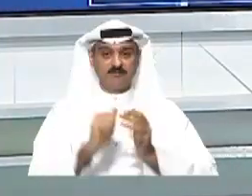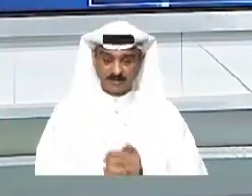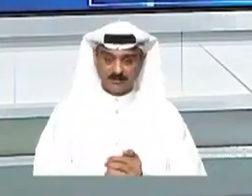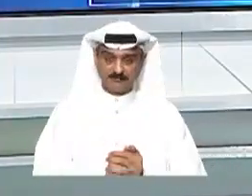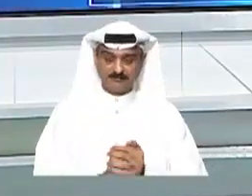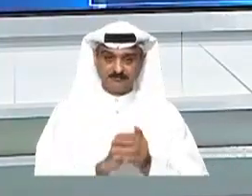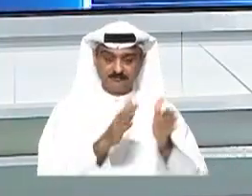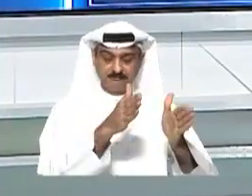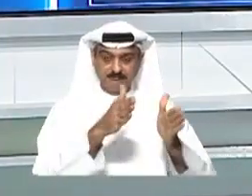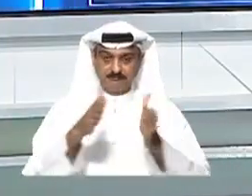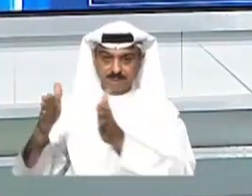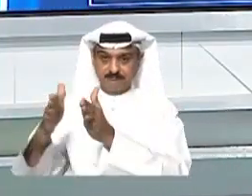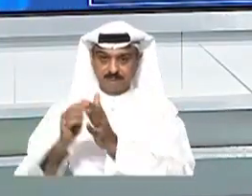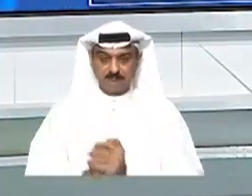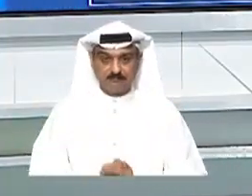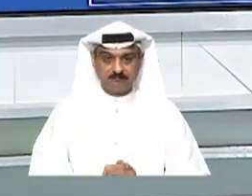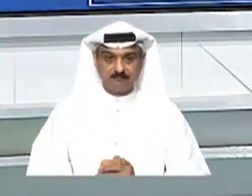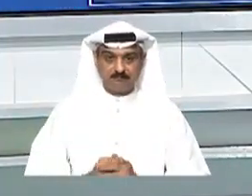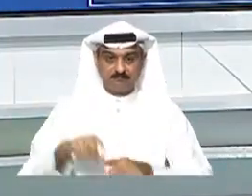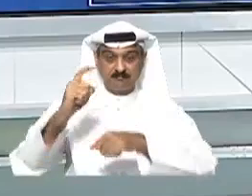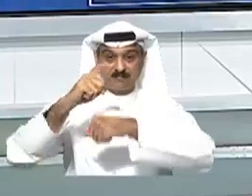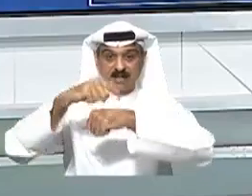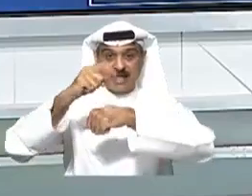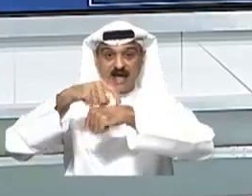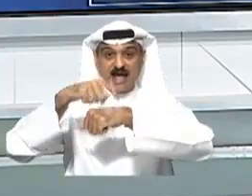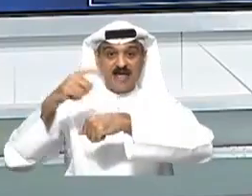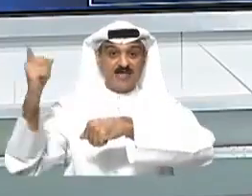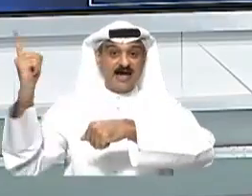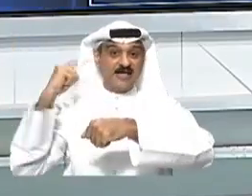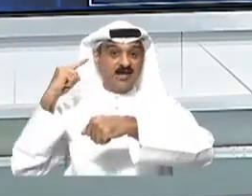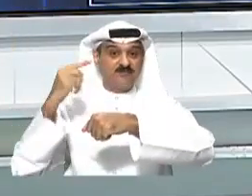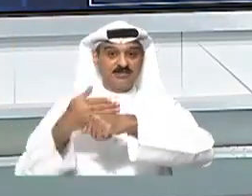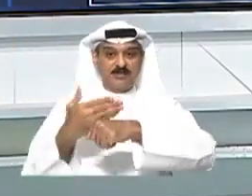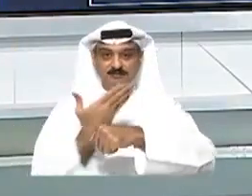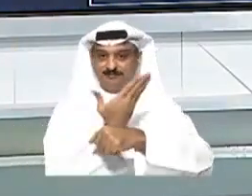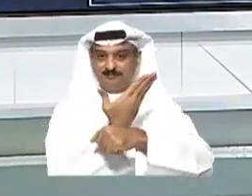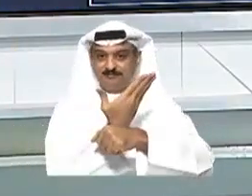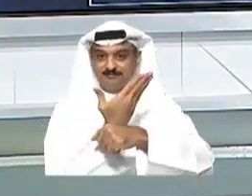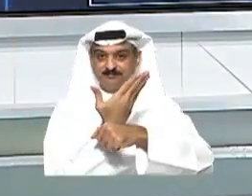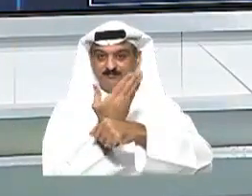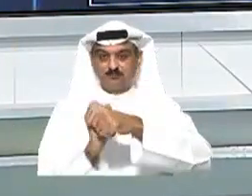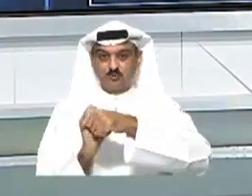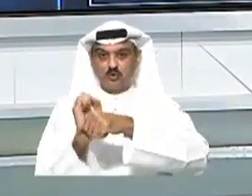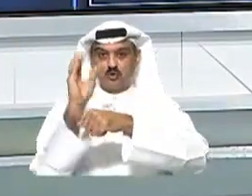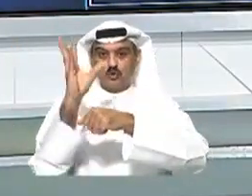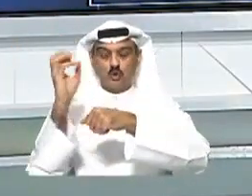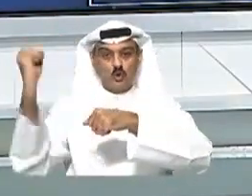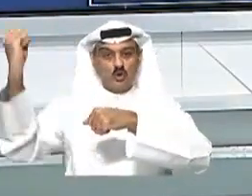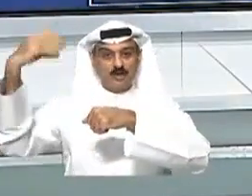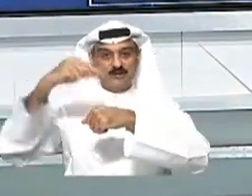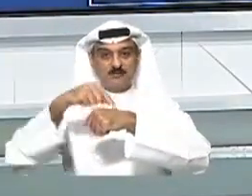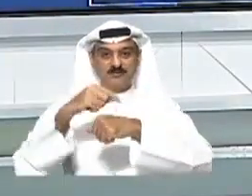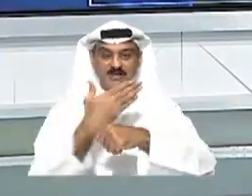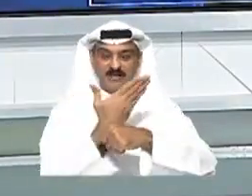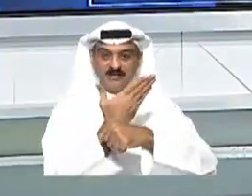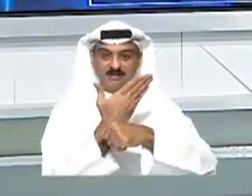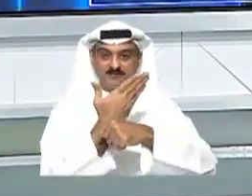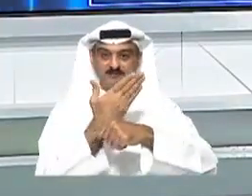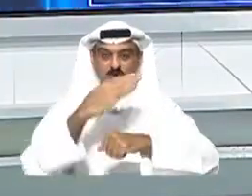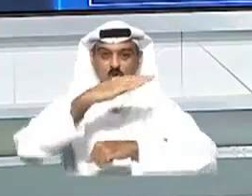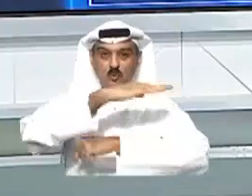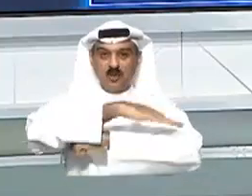بالنسبة للمواقيت حسب التوقيت المحلي لمدينة الكويت، موعد أذان الفجر الساعة 4:47، شروق الشمس